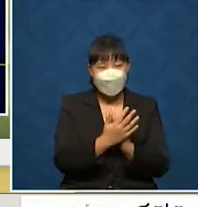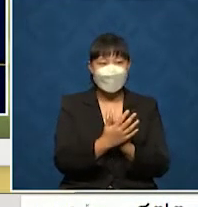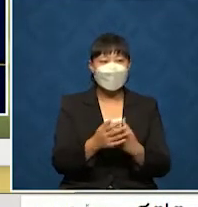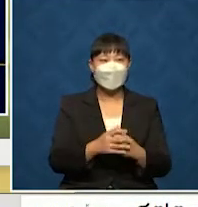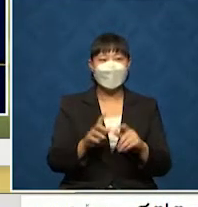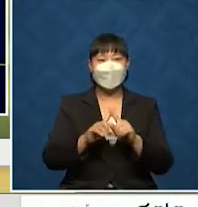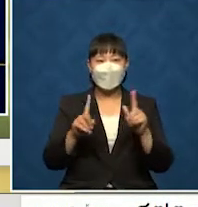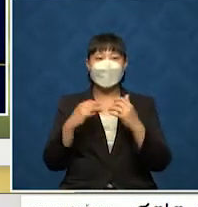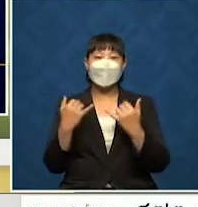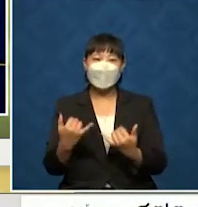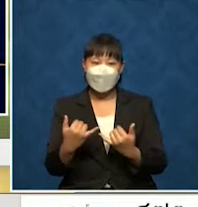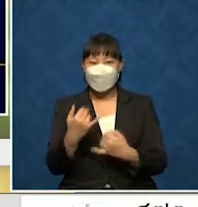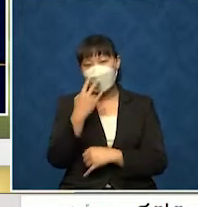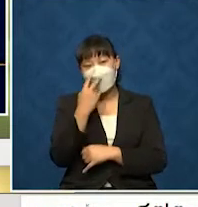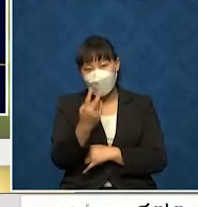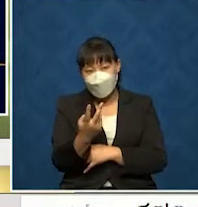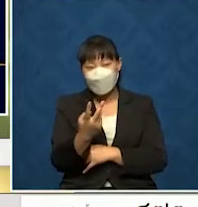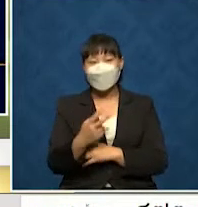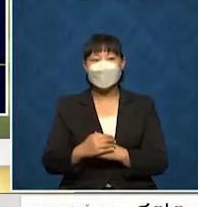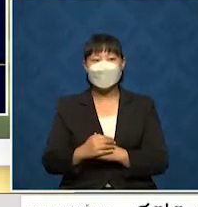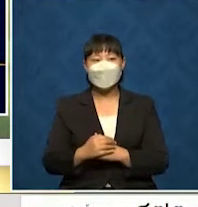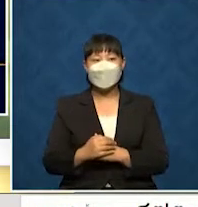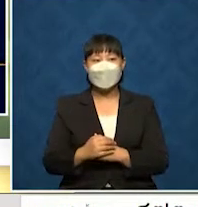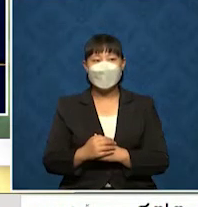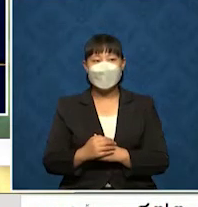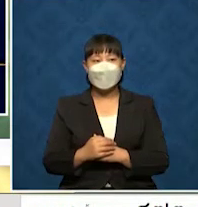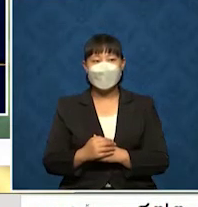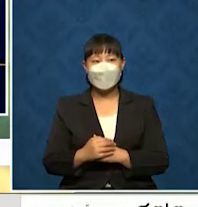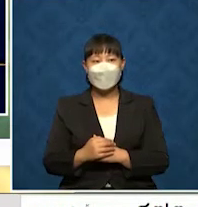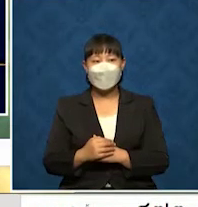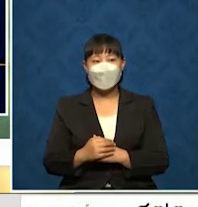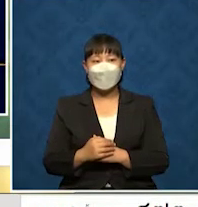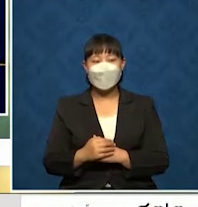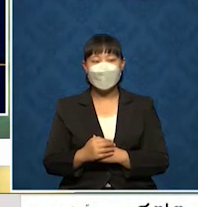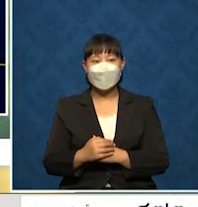ขณะนี้ท่านจะเห็นว่าอย่างน้อยมีส่วนมีสารที่เป็นตัวตั้ง